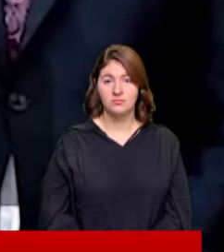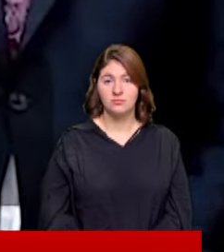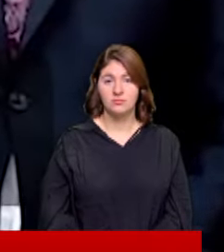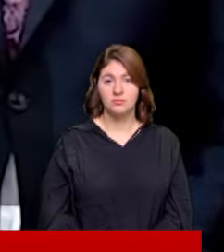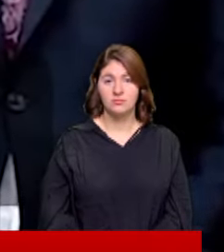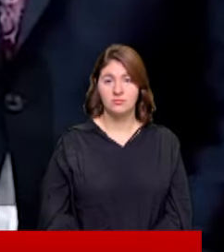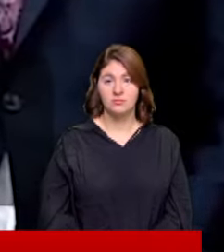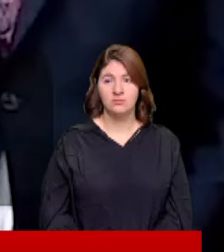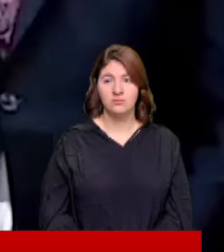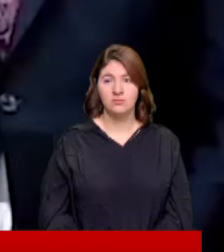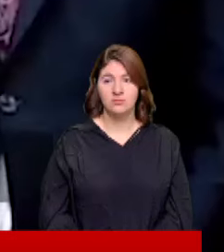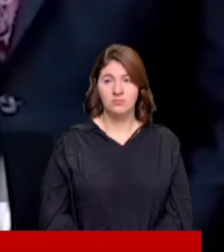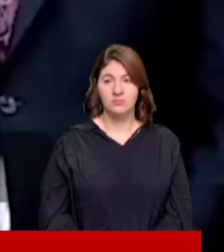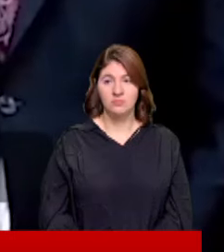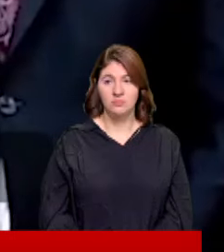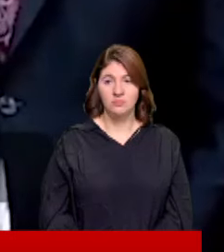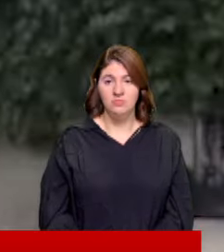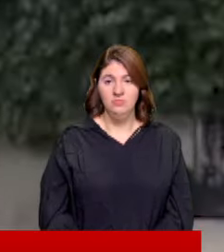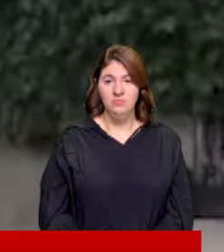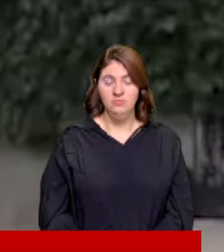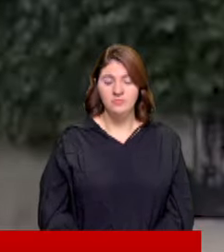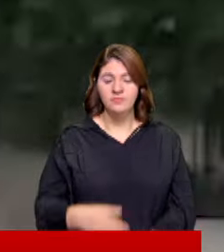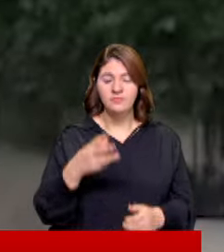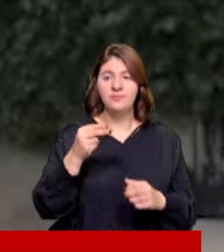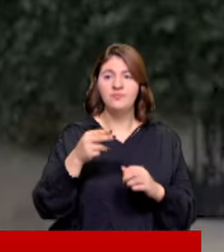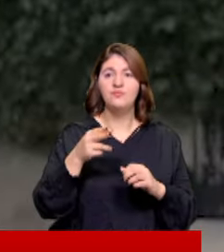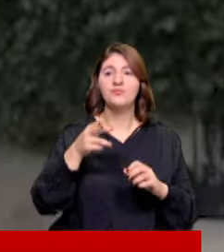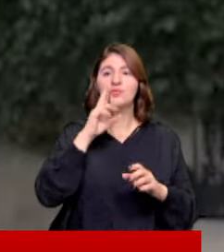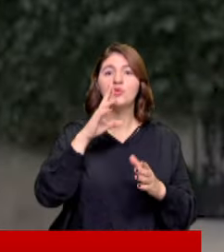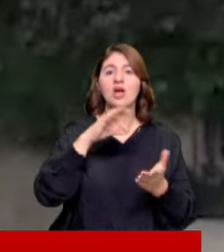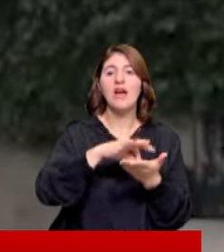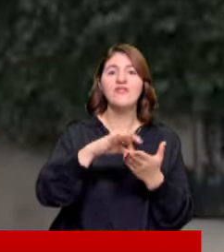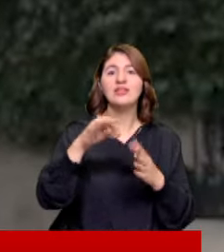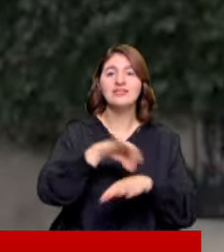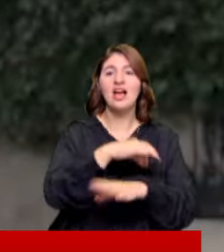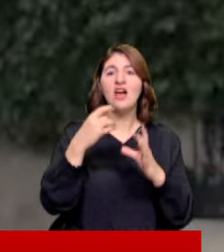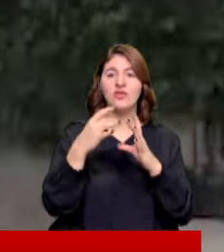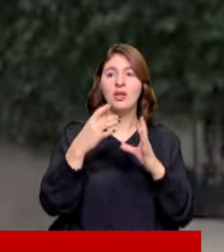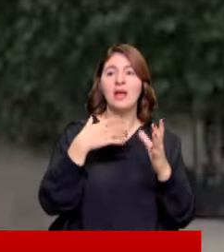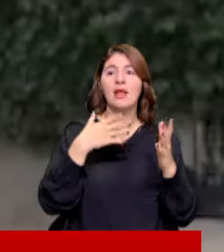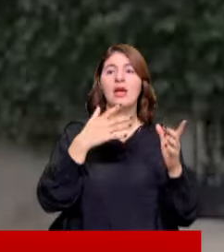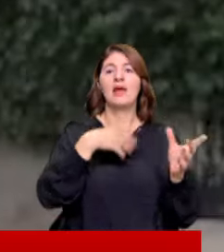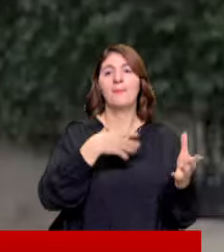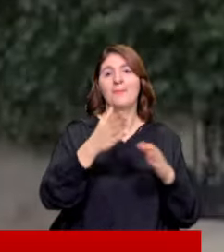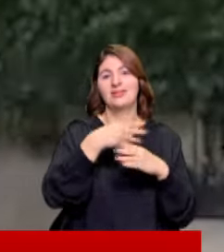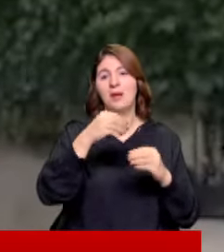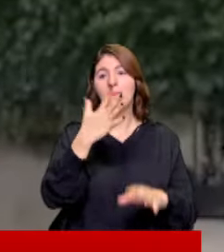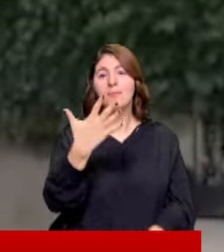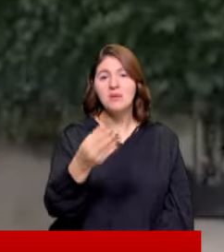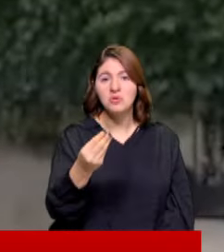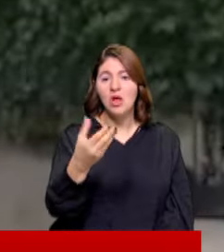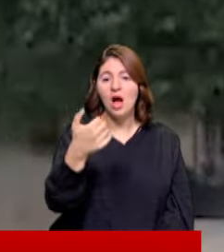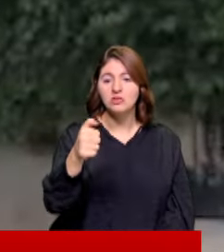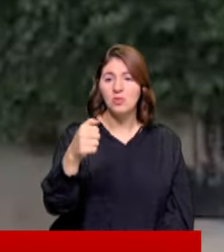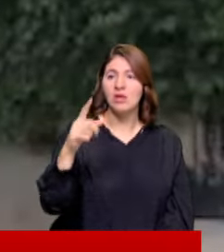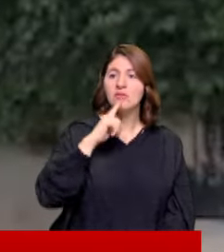alıyorsanız çiftçiyi de almak mecburiyetindesiniz. En son ektiğim kavunları piyasaya getirdim. Bana 5 lira 6 lira teklif ettiler. Aynı gün